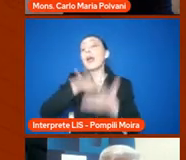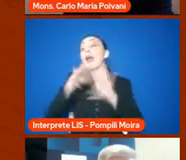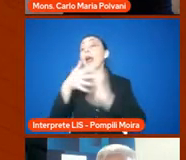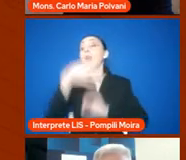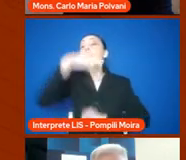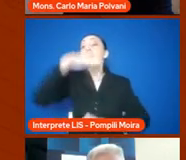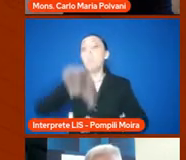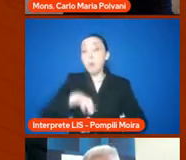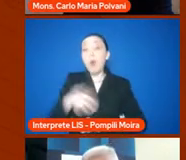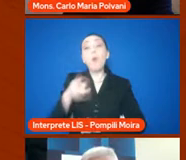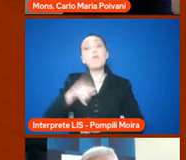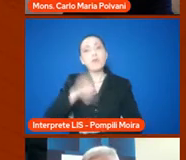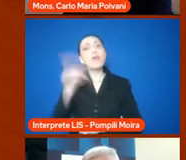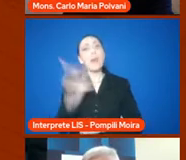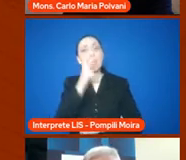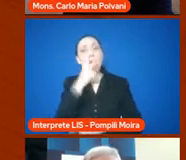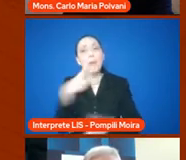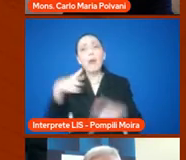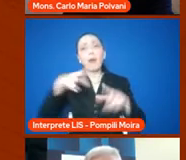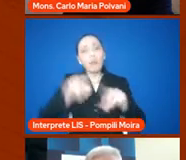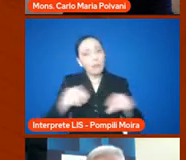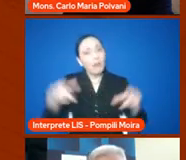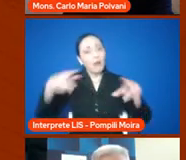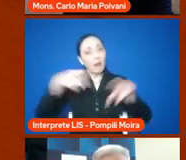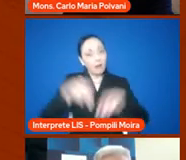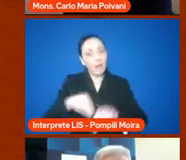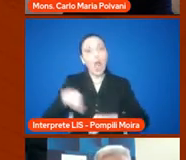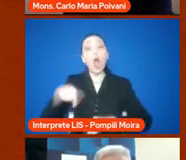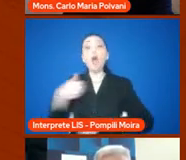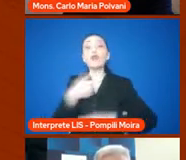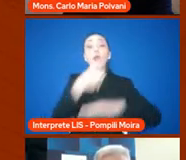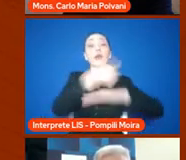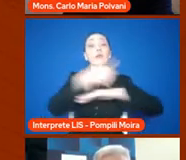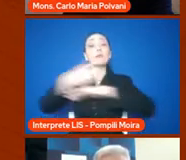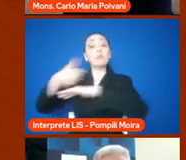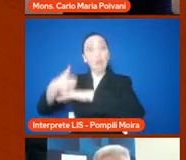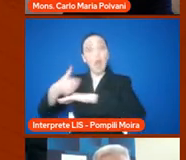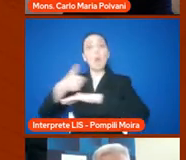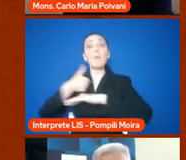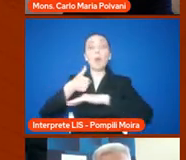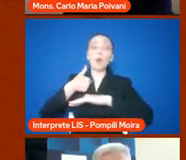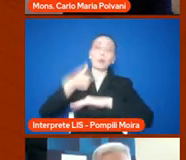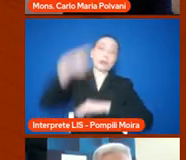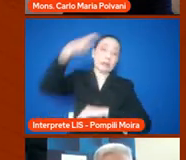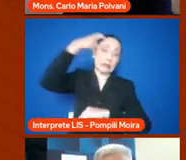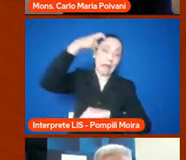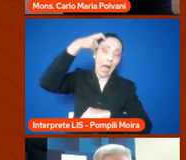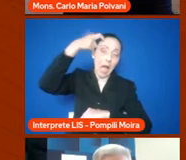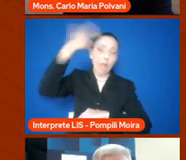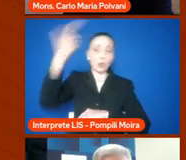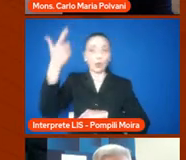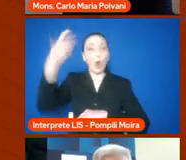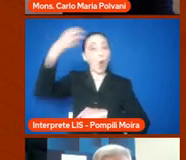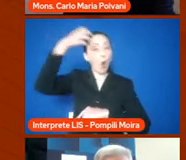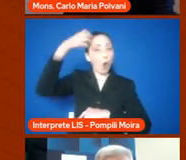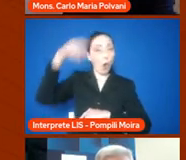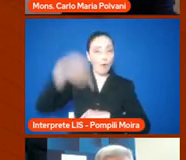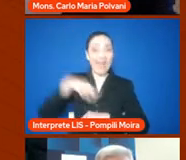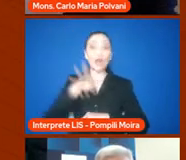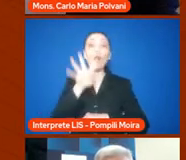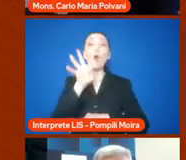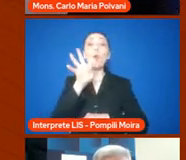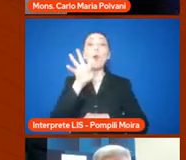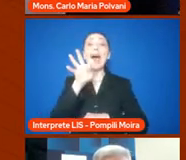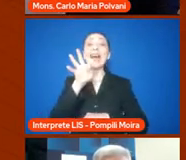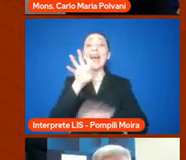sottolineato fortemente. Oggi al vertice dei capi di Stato e di Governo di 40 paesi